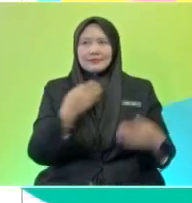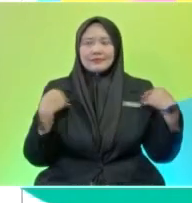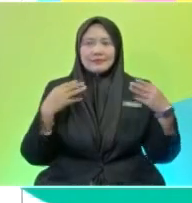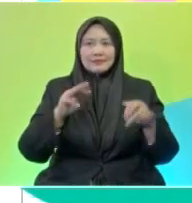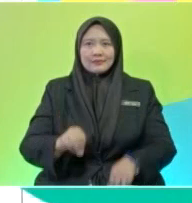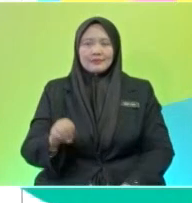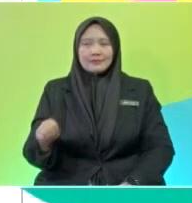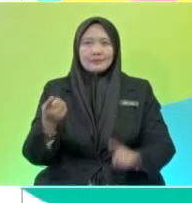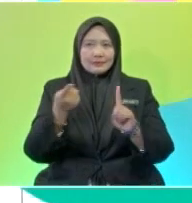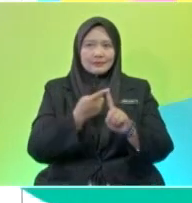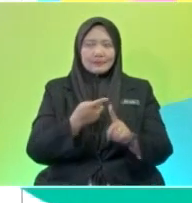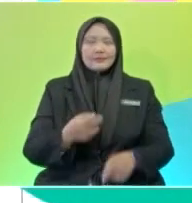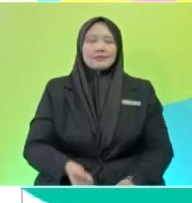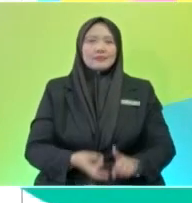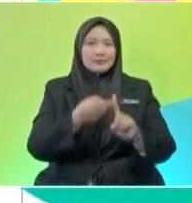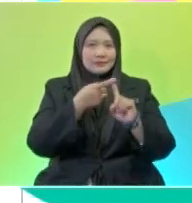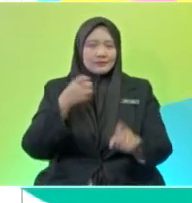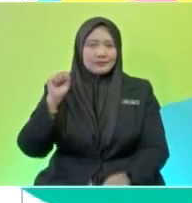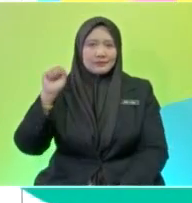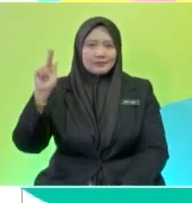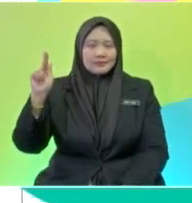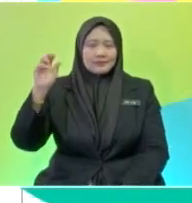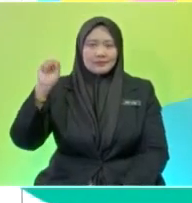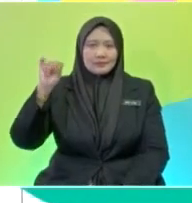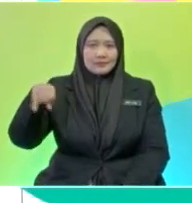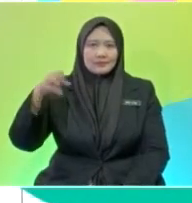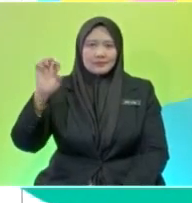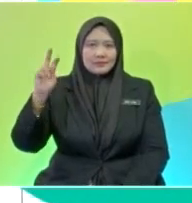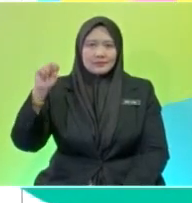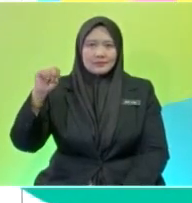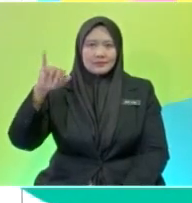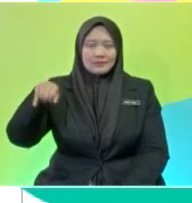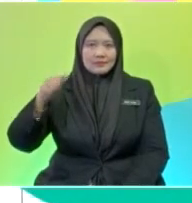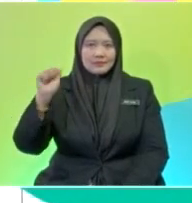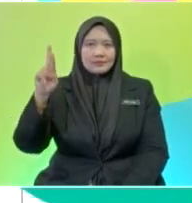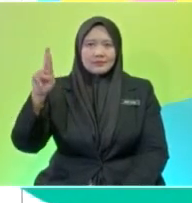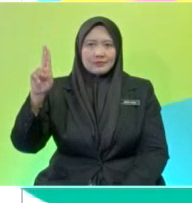sekolah kebangsaan Djarum yaitu adik Sasak Liani